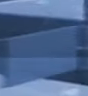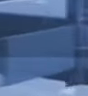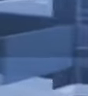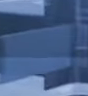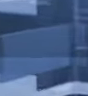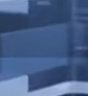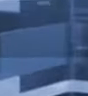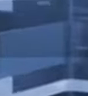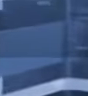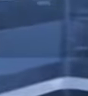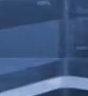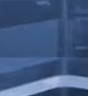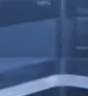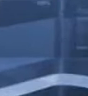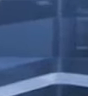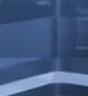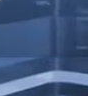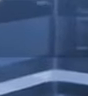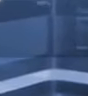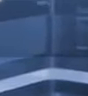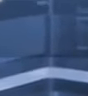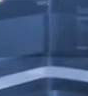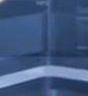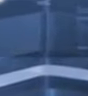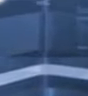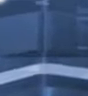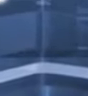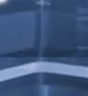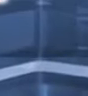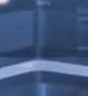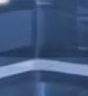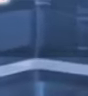Ауарай болжамының демеушісі Қазбелтехника саудайы.